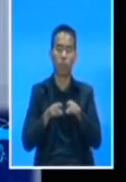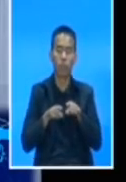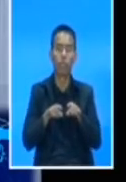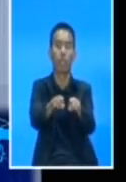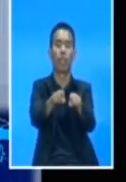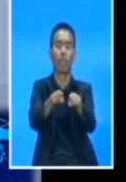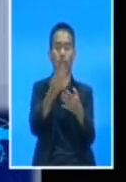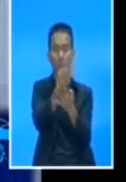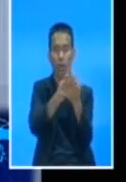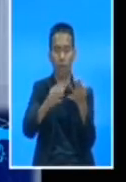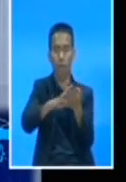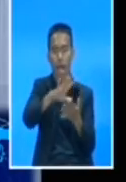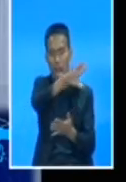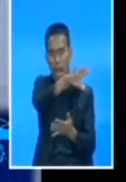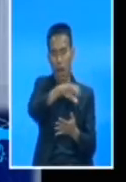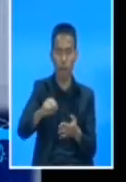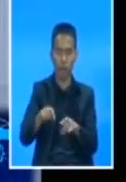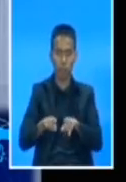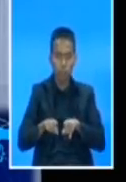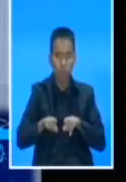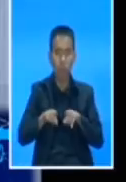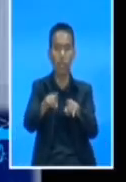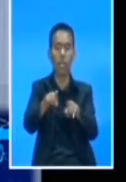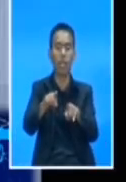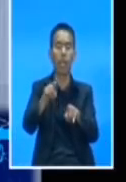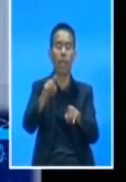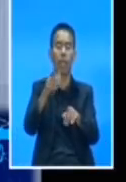ที่จะนำแผนไปขับเคลื่อนผมขอให้ขับเคลื่อนได้แค่